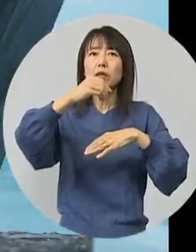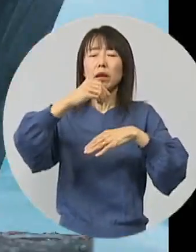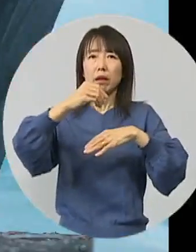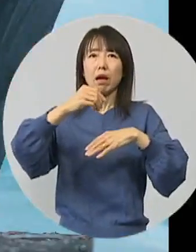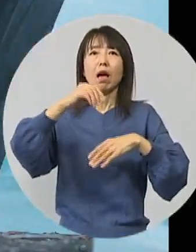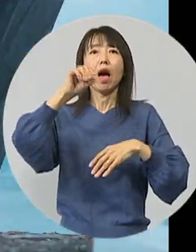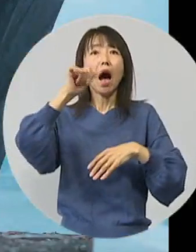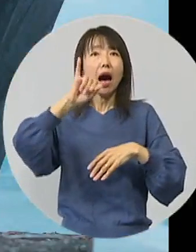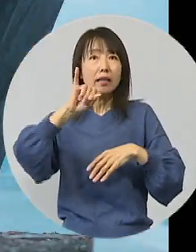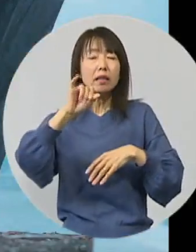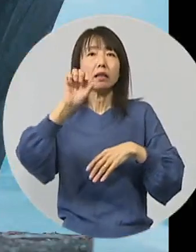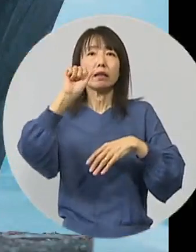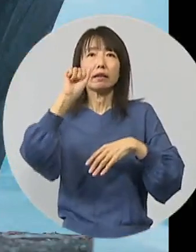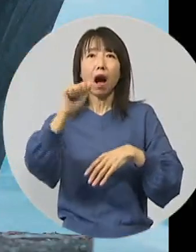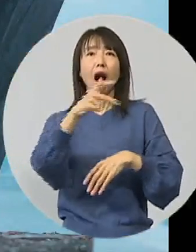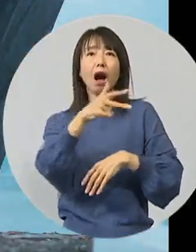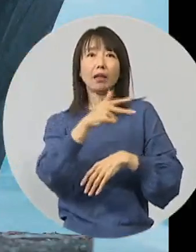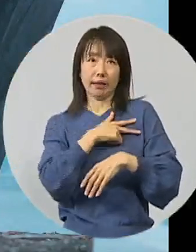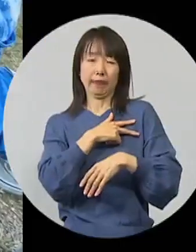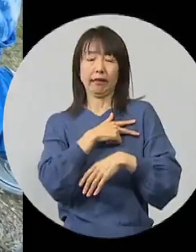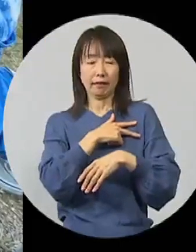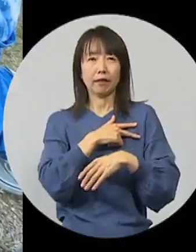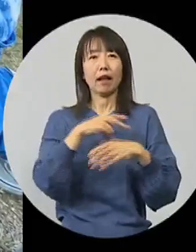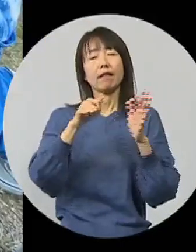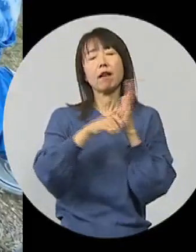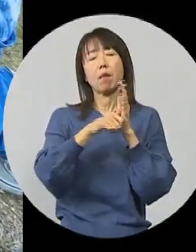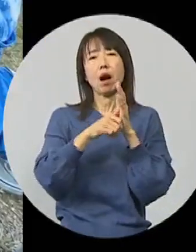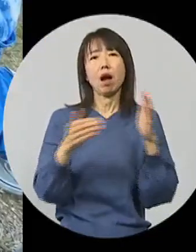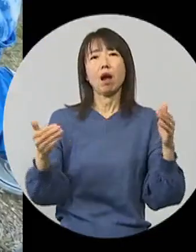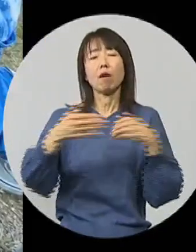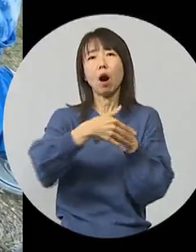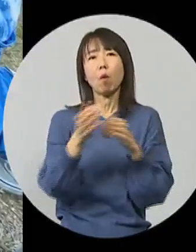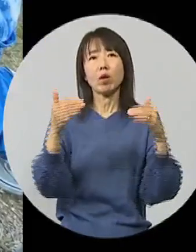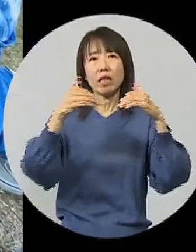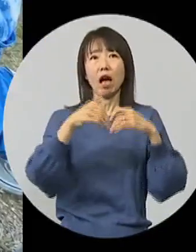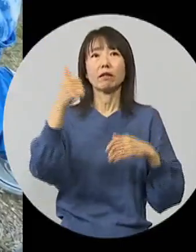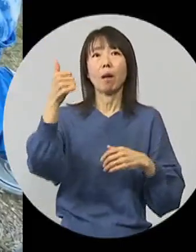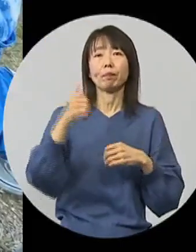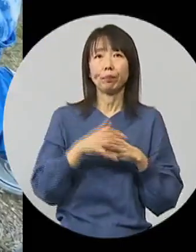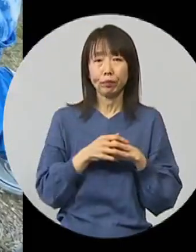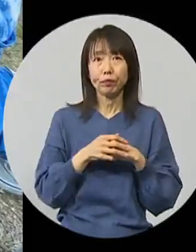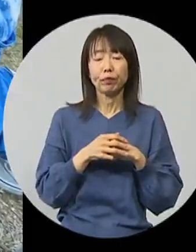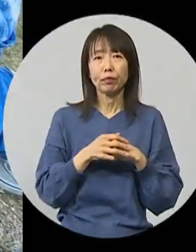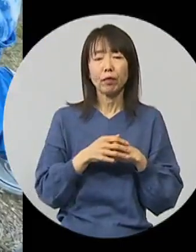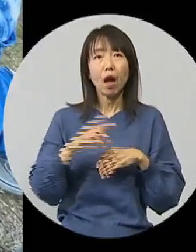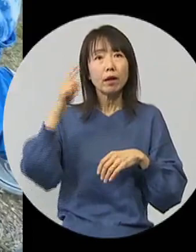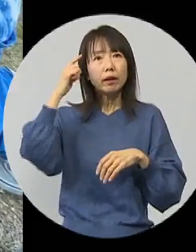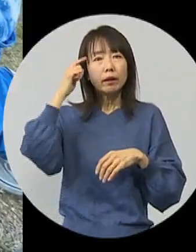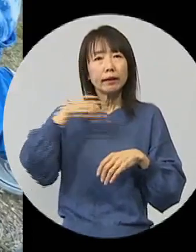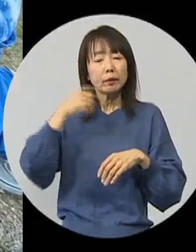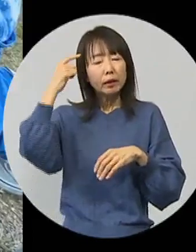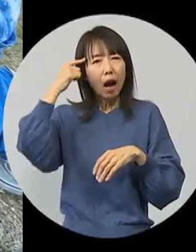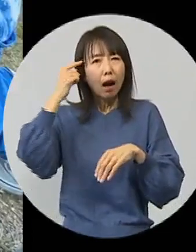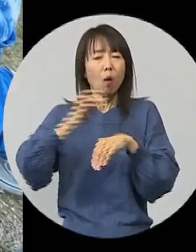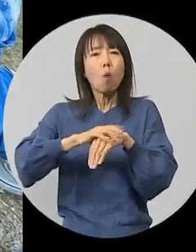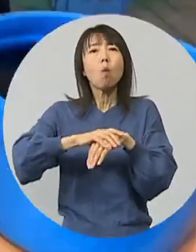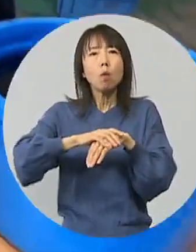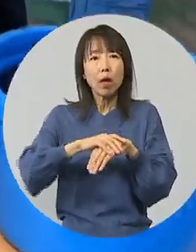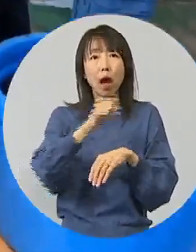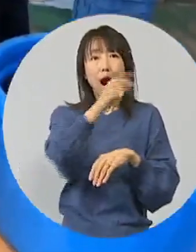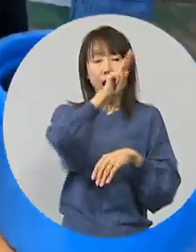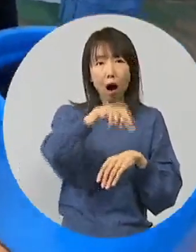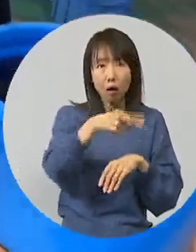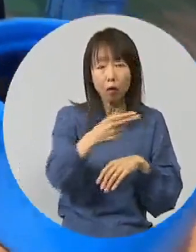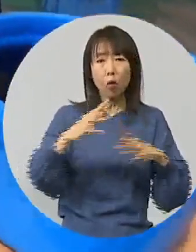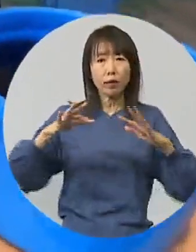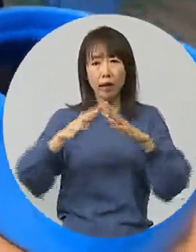太さんです。独自の技法でアート制作や建築を行っている方なんです。